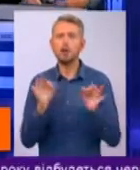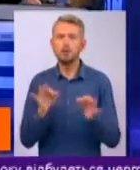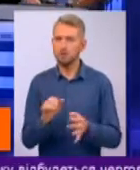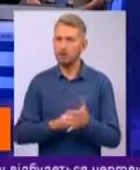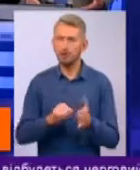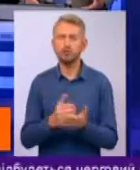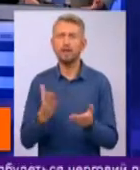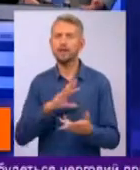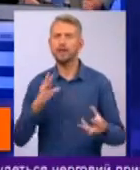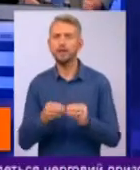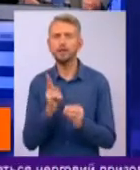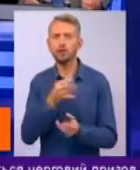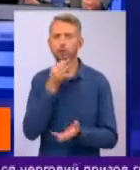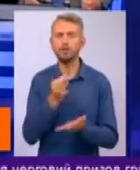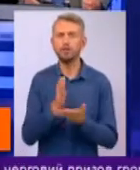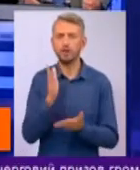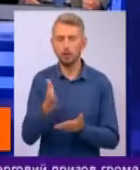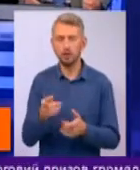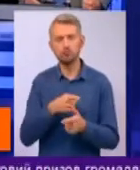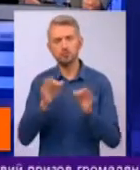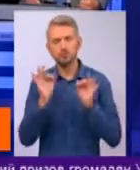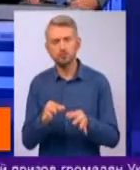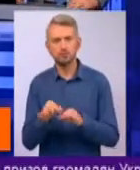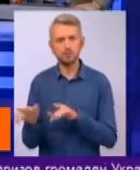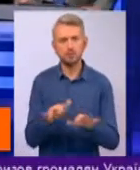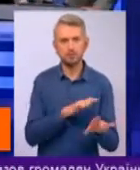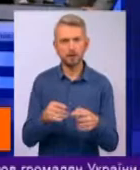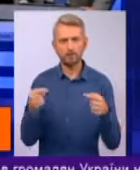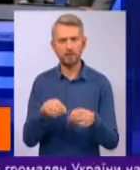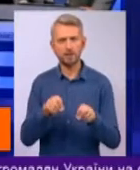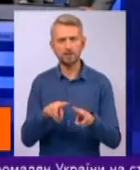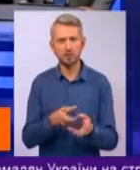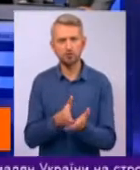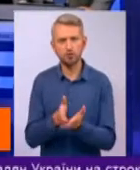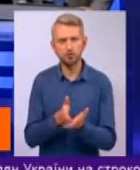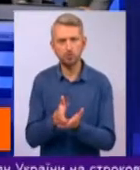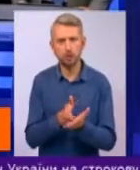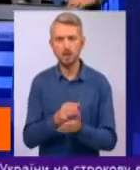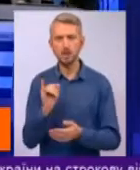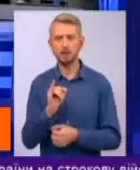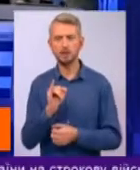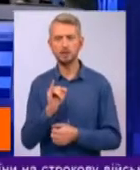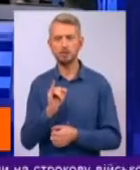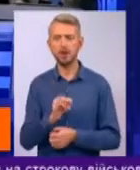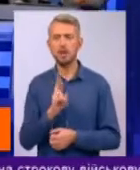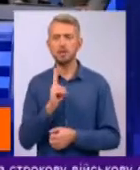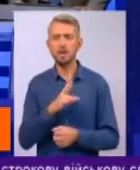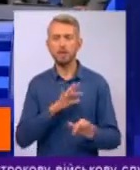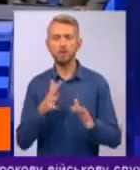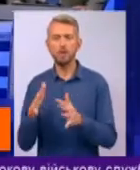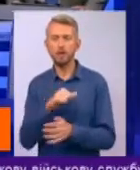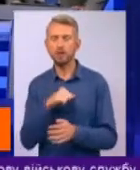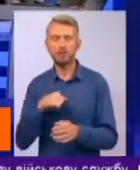причина, які наслідки і хто відповідатиме? Чи належним чином зреагували відповідні спецслужби і як відбувалася